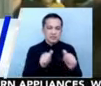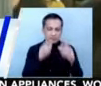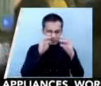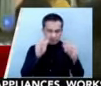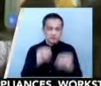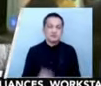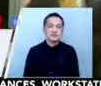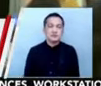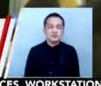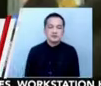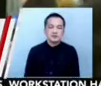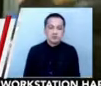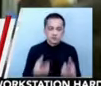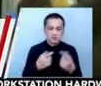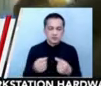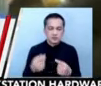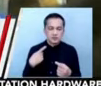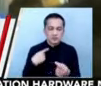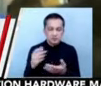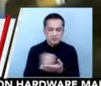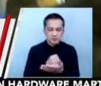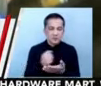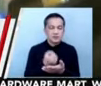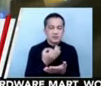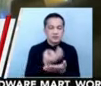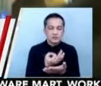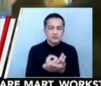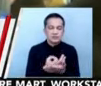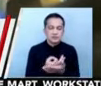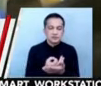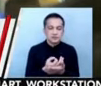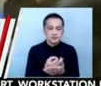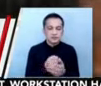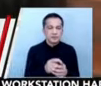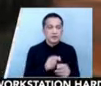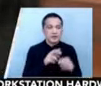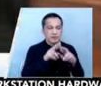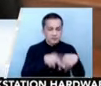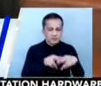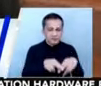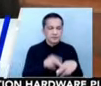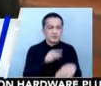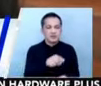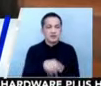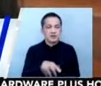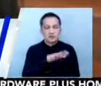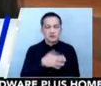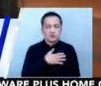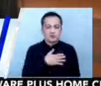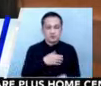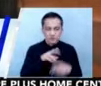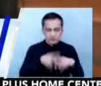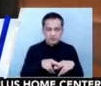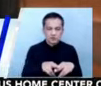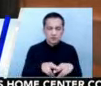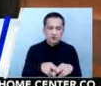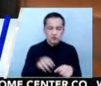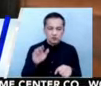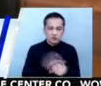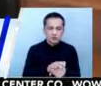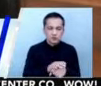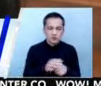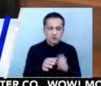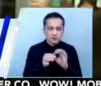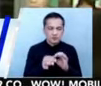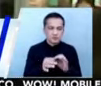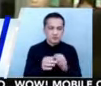magkaroon ng income ang bayan namin po, ipapalist namin sa mga gusto mag-list. Full cooperation umano ang ibinibigay nila sa mga